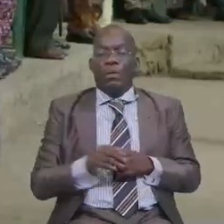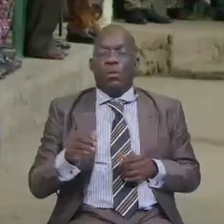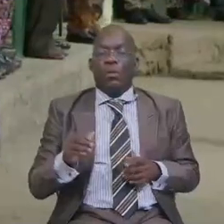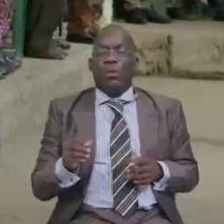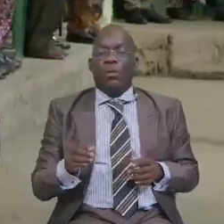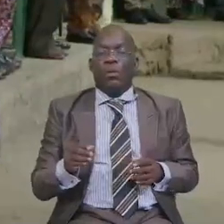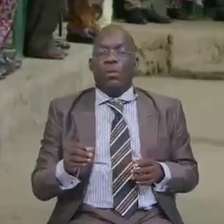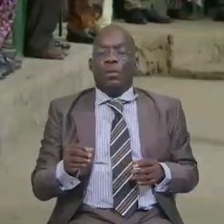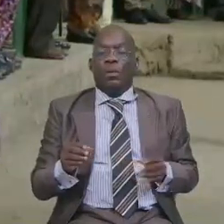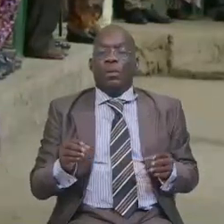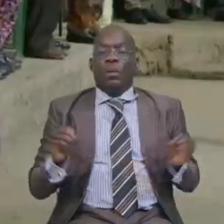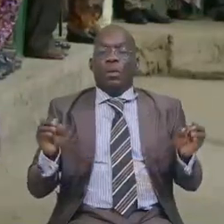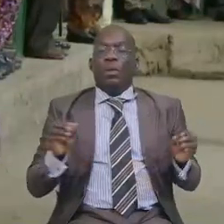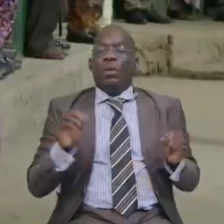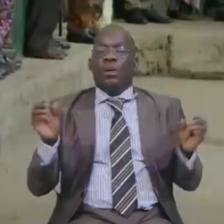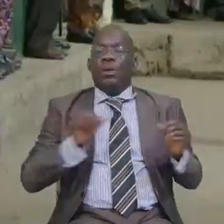Rien ne va affaiblir tes mains.